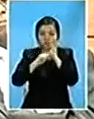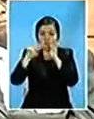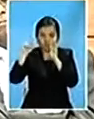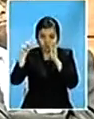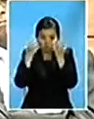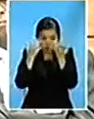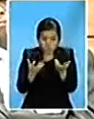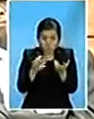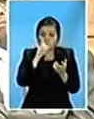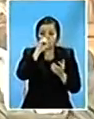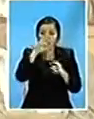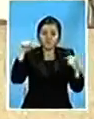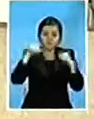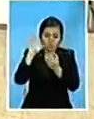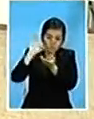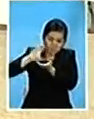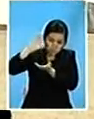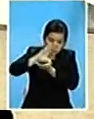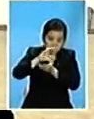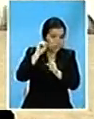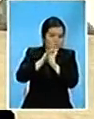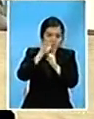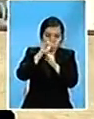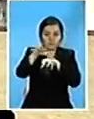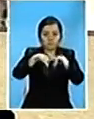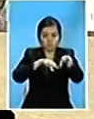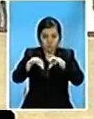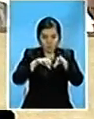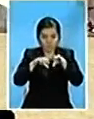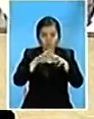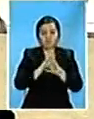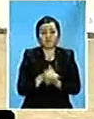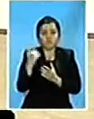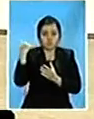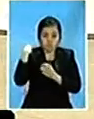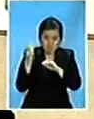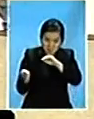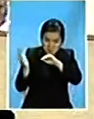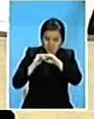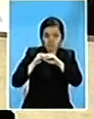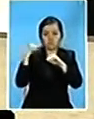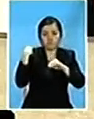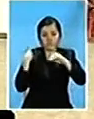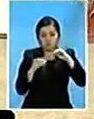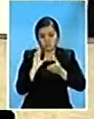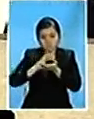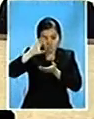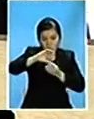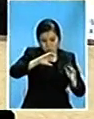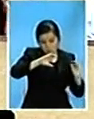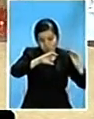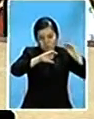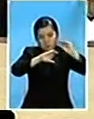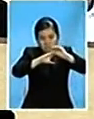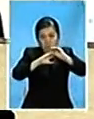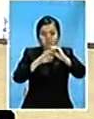งนั้นไม่เพียงพอแน่นอนนะครับแล้วก็สุดท้ายจะต้องมีการสิ้นเปลืองเม็ดเงินงบประมาณมากกว่าที่ฝ่ายรัฐบาลและฝ่ายราชการ